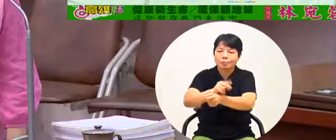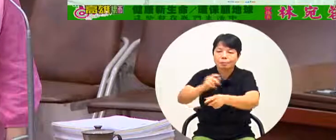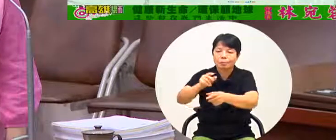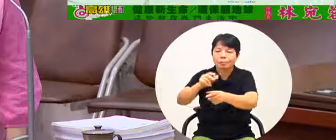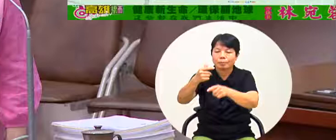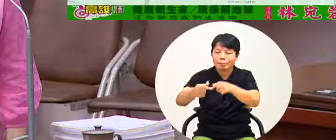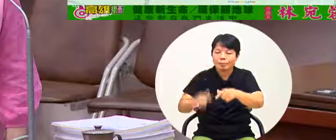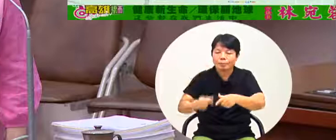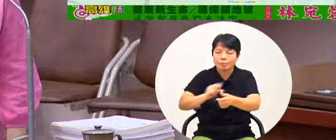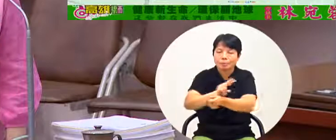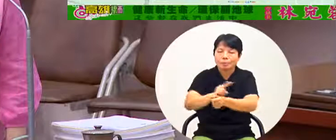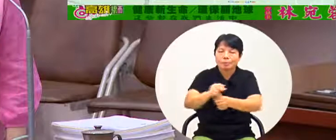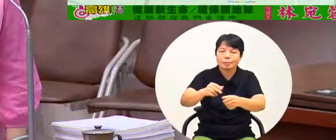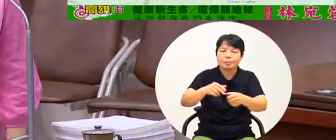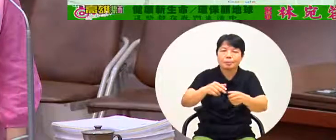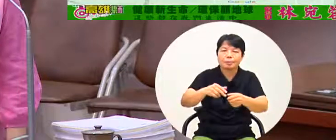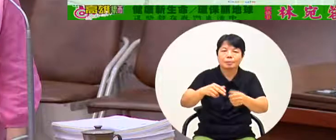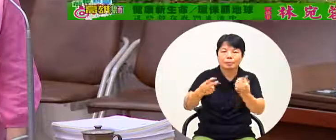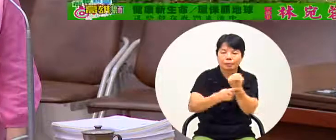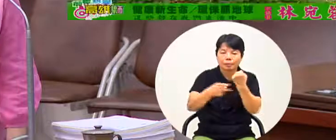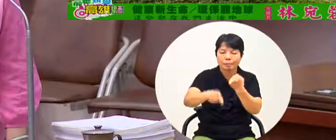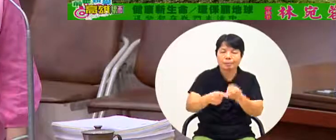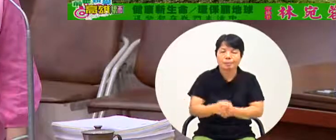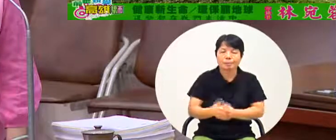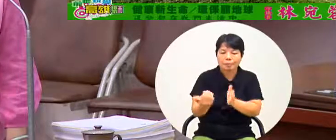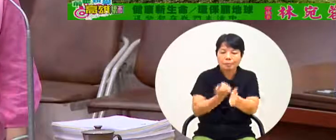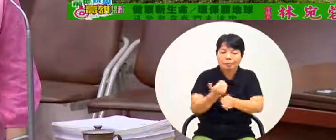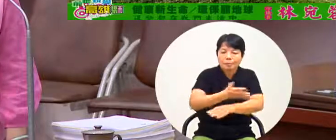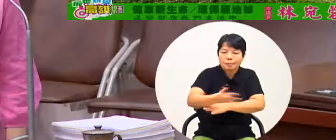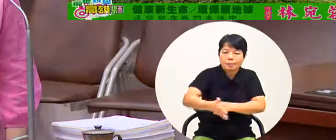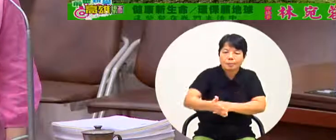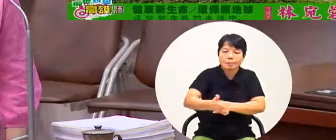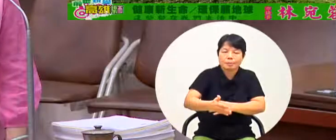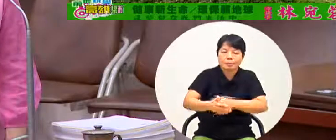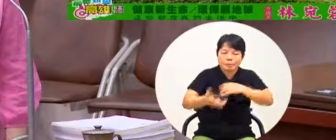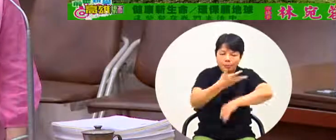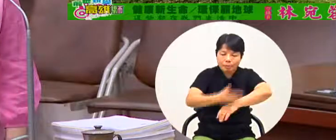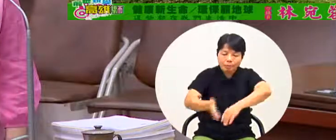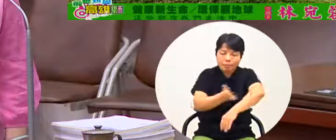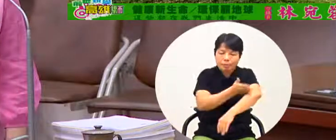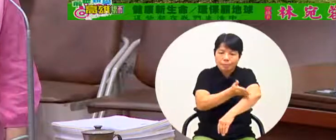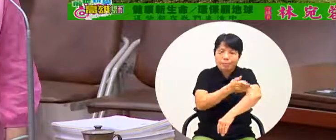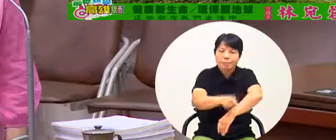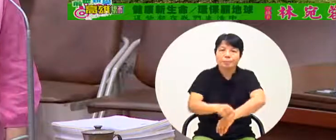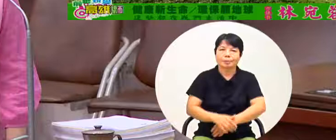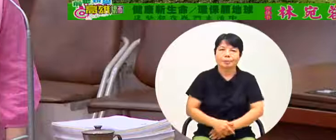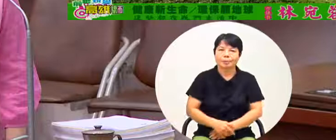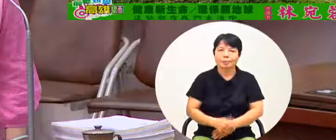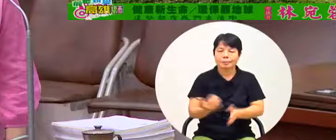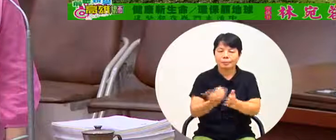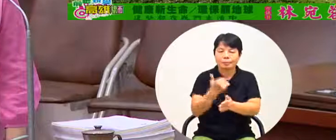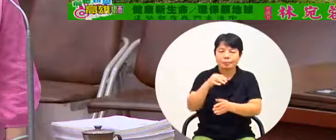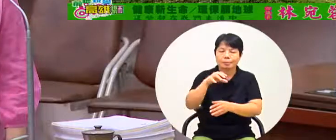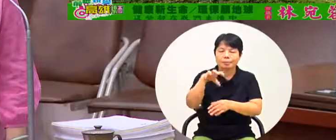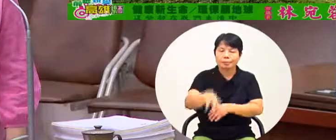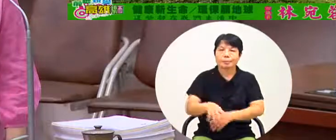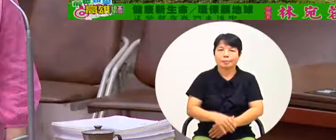游，那就是在来我们来看一下哈、哦，就是刚刚那个地方，那我们已经